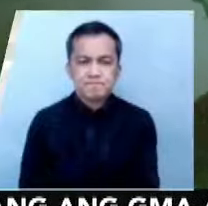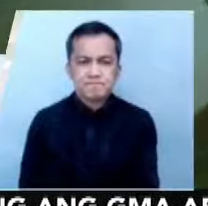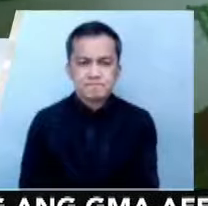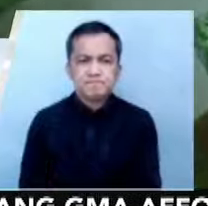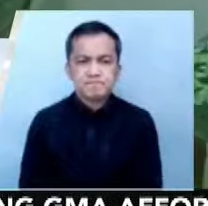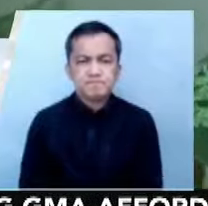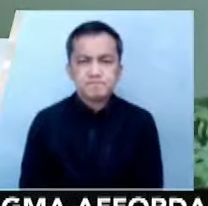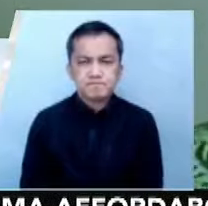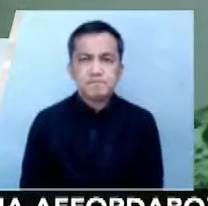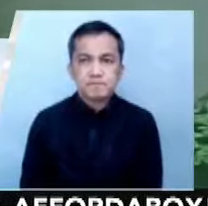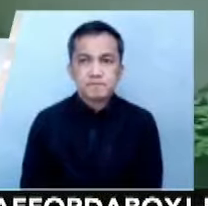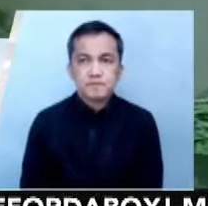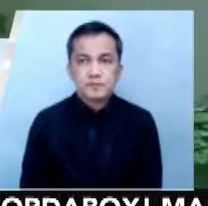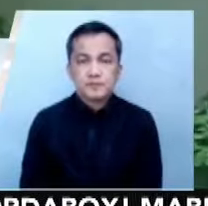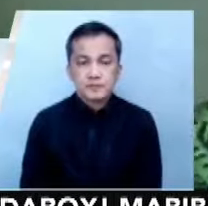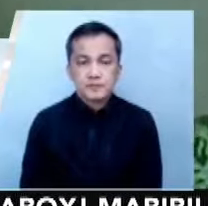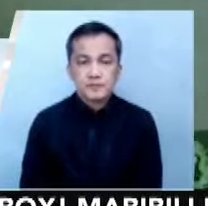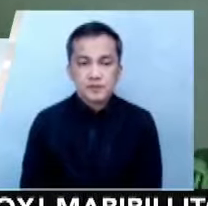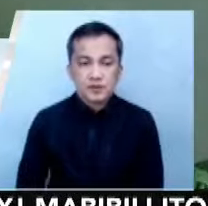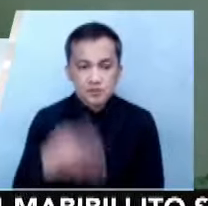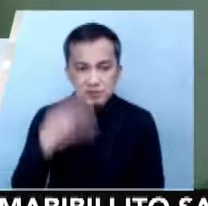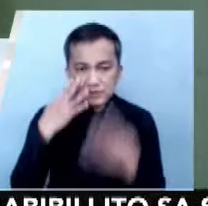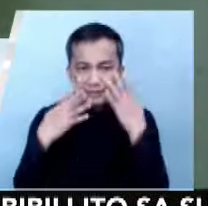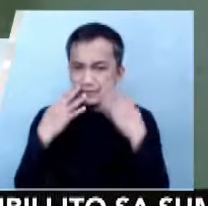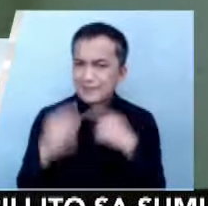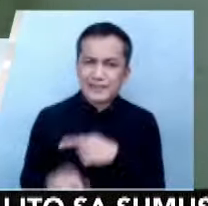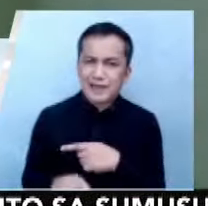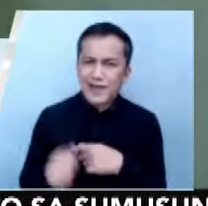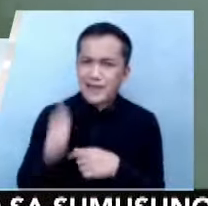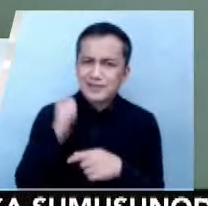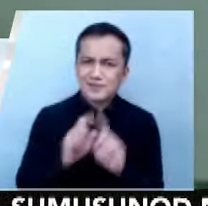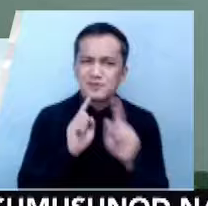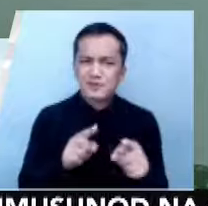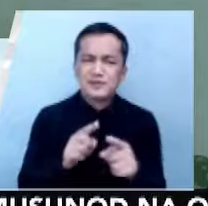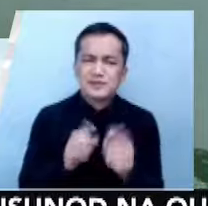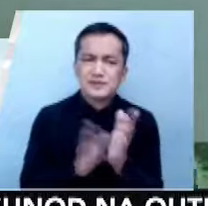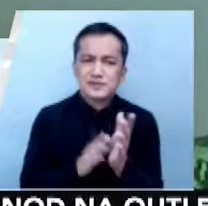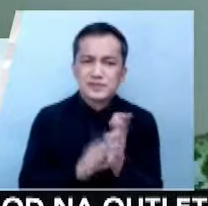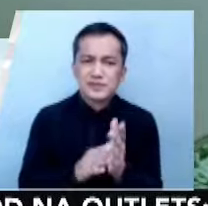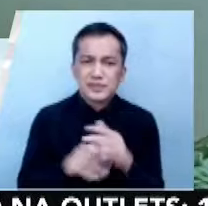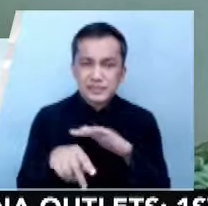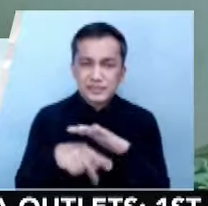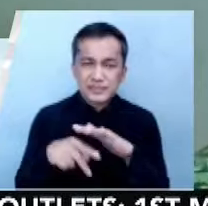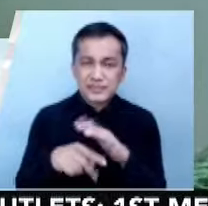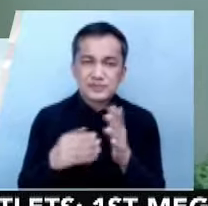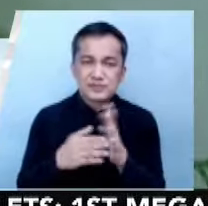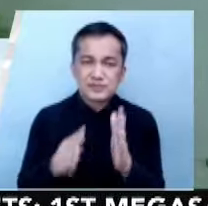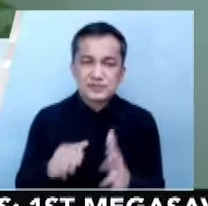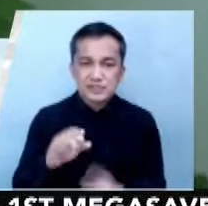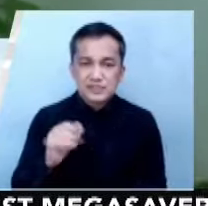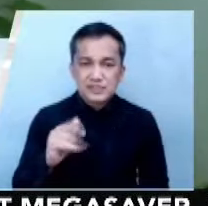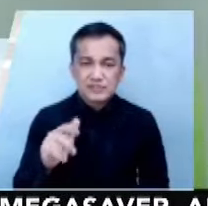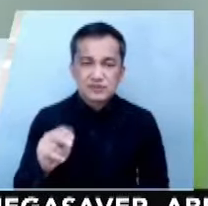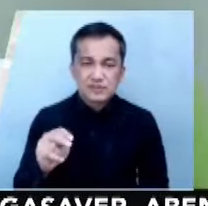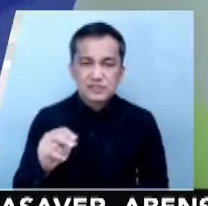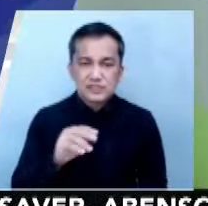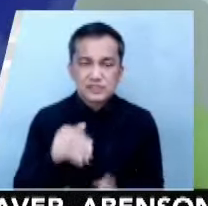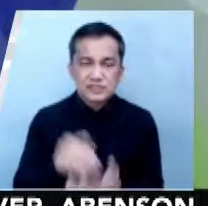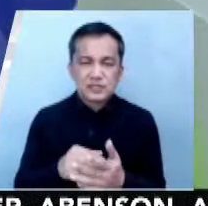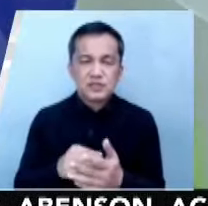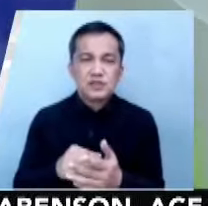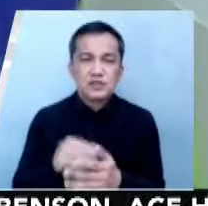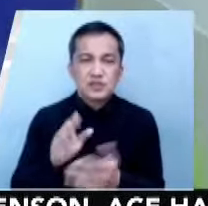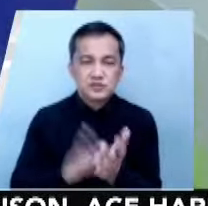Cruz umiiyak at halos ayaw ng pumasok ang ilang Kinder students sa kasiguran Central School sa Aurora